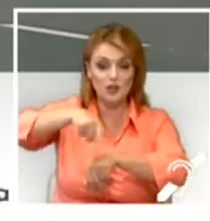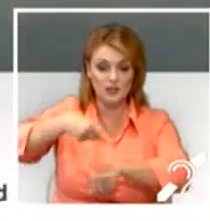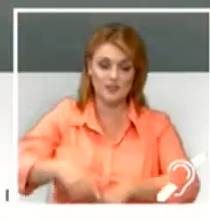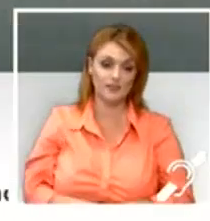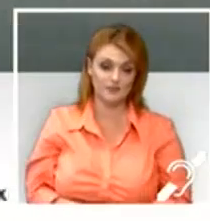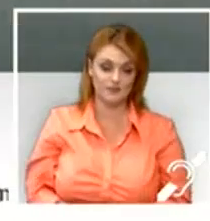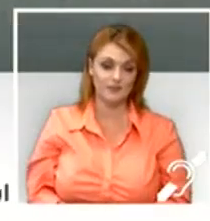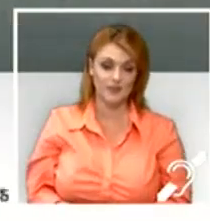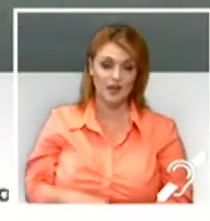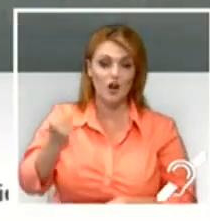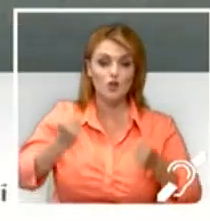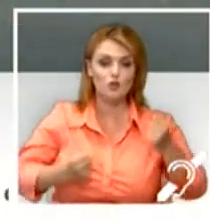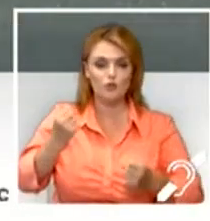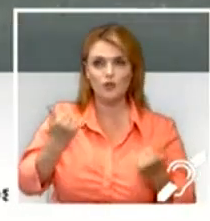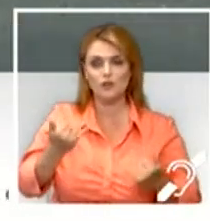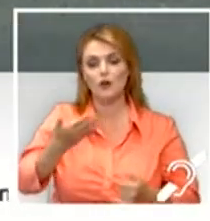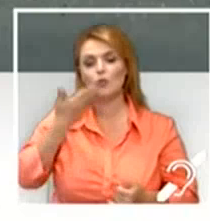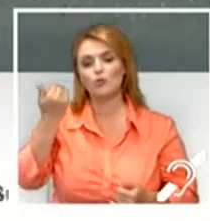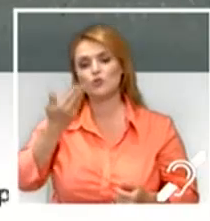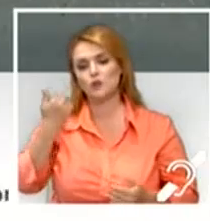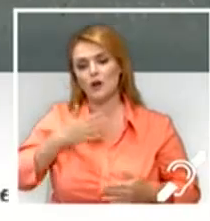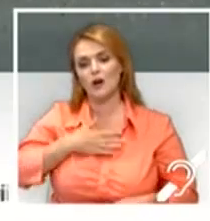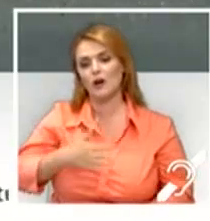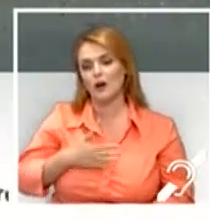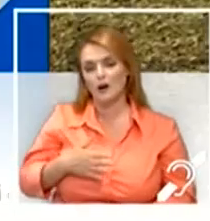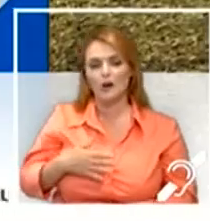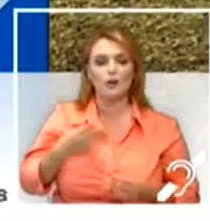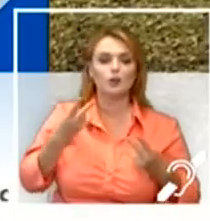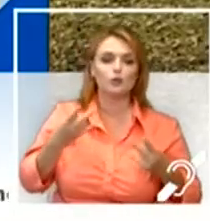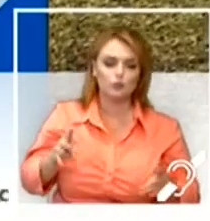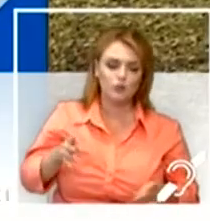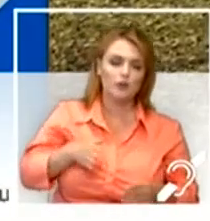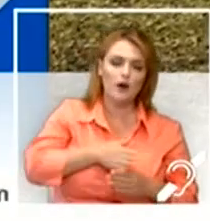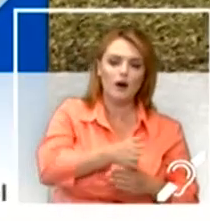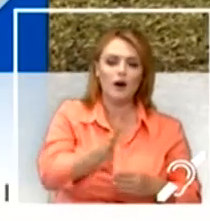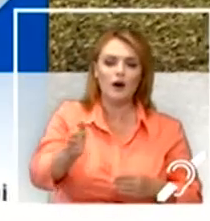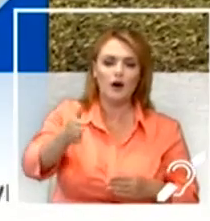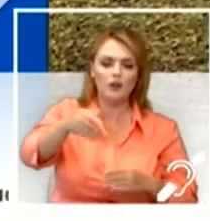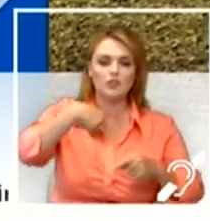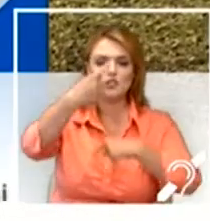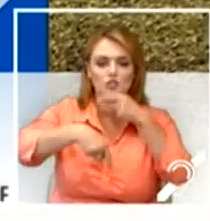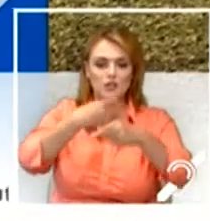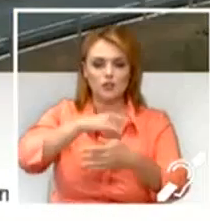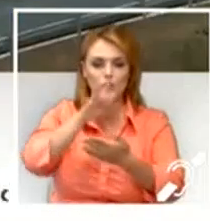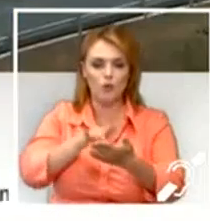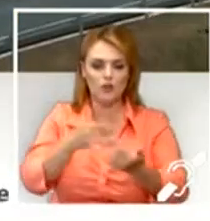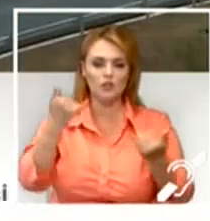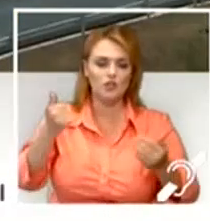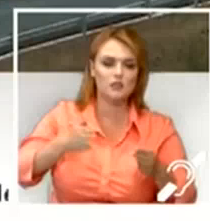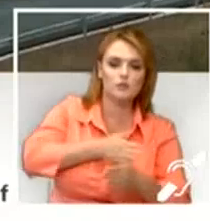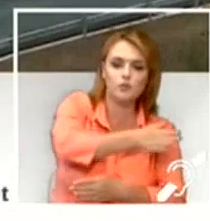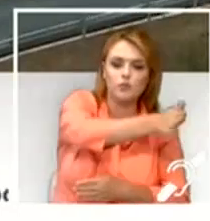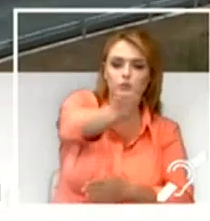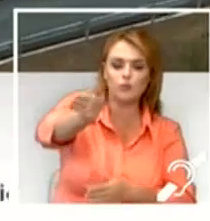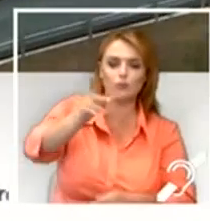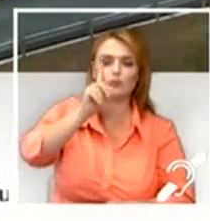orașe. Șoferii răsuflă ușurați că nu mai trebuie să piardă minute bune cu traversarea orașului. Unii au mers în zonă special pentru a testa